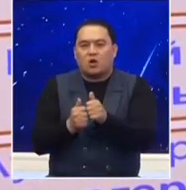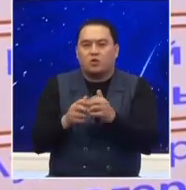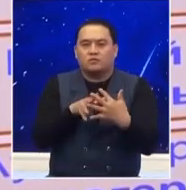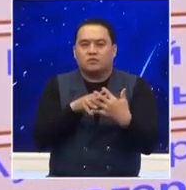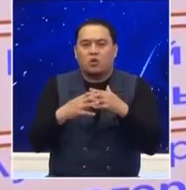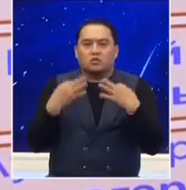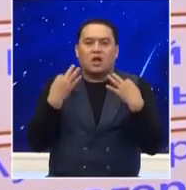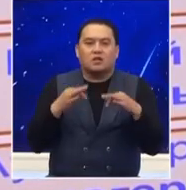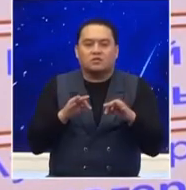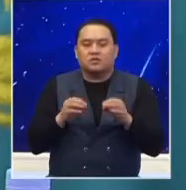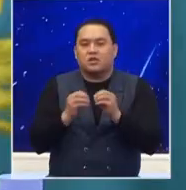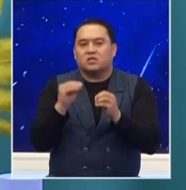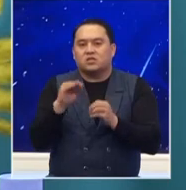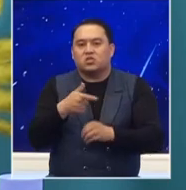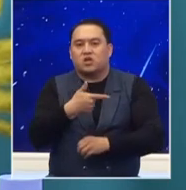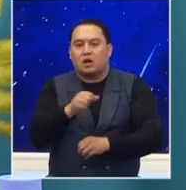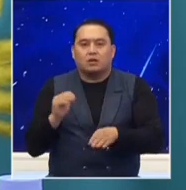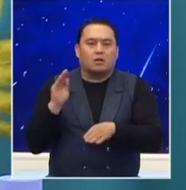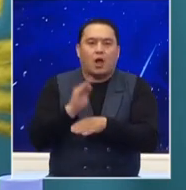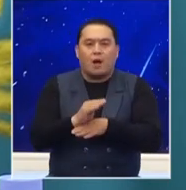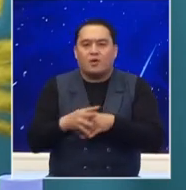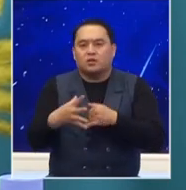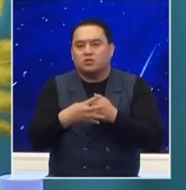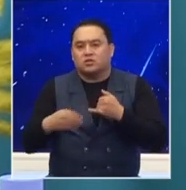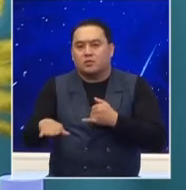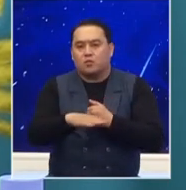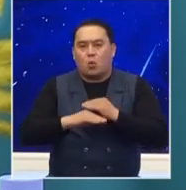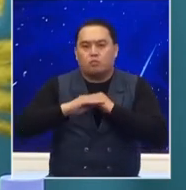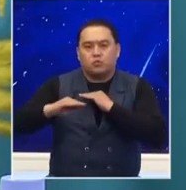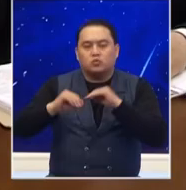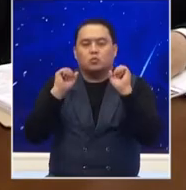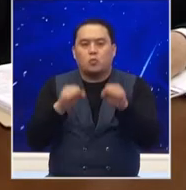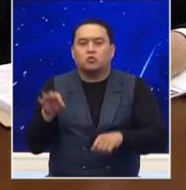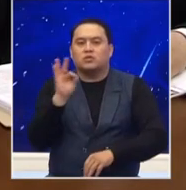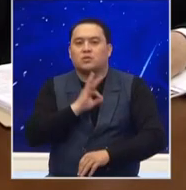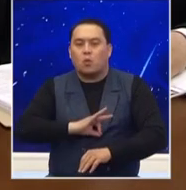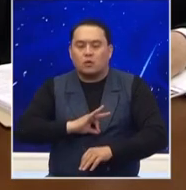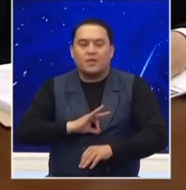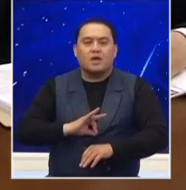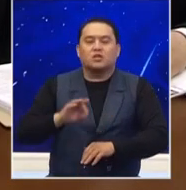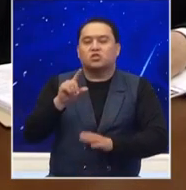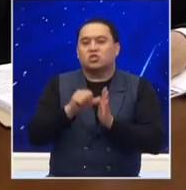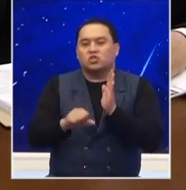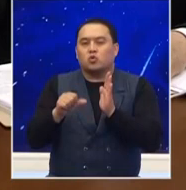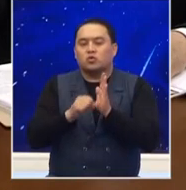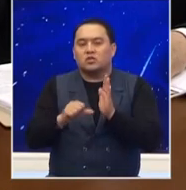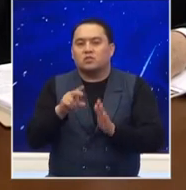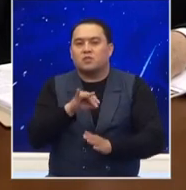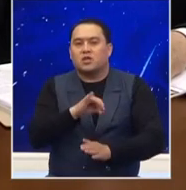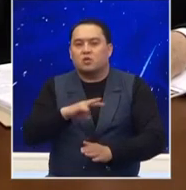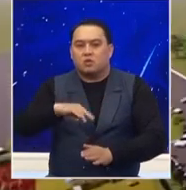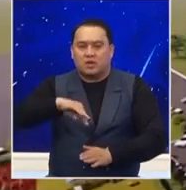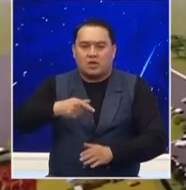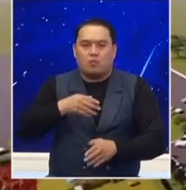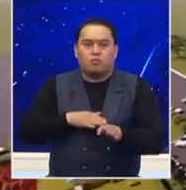станут доступны 10 тысяч гектаров дополнительной орошаемой земли. Кроме того, необходимо около 660 миллионов тенге для